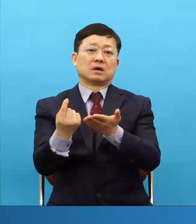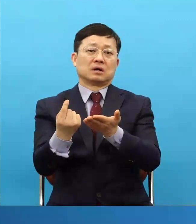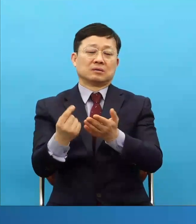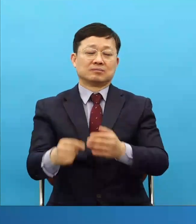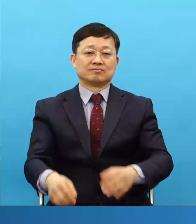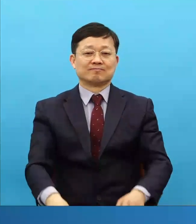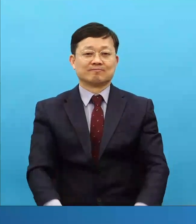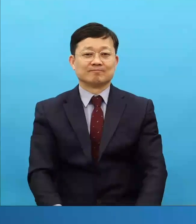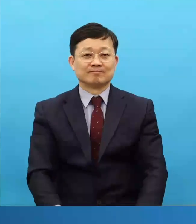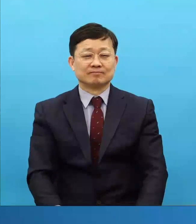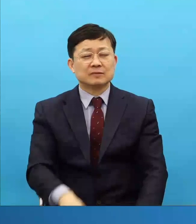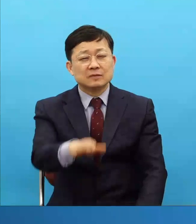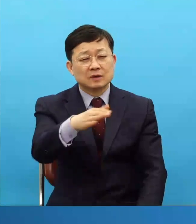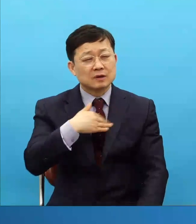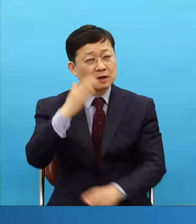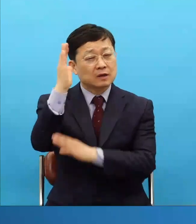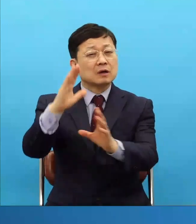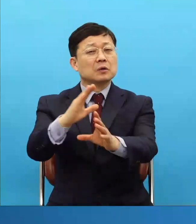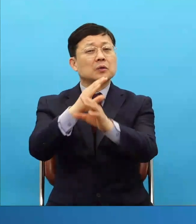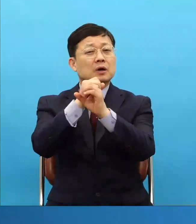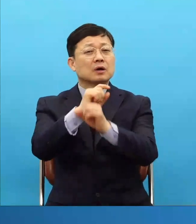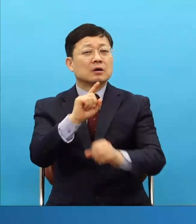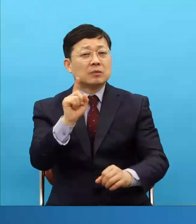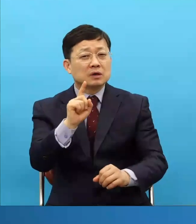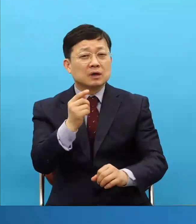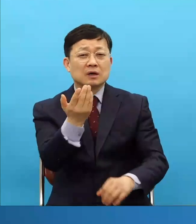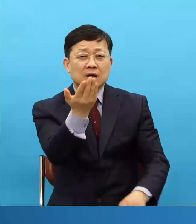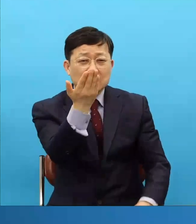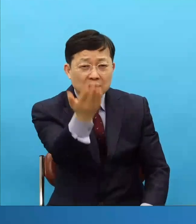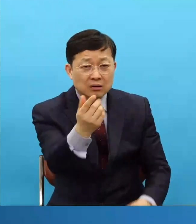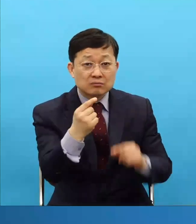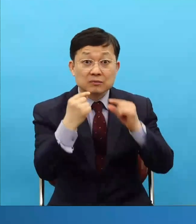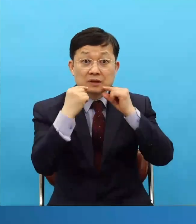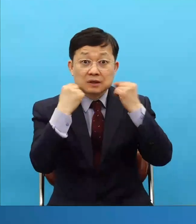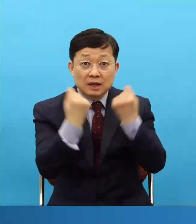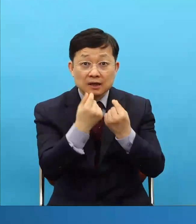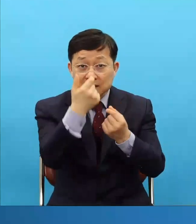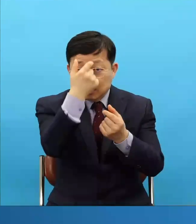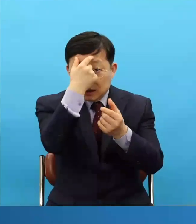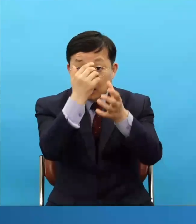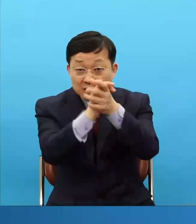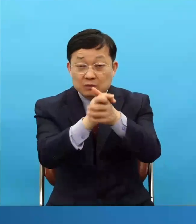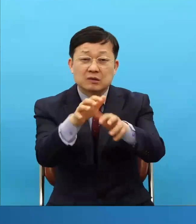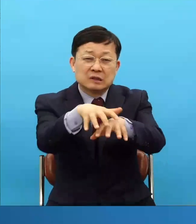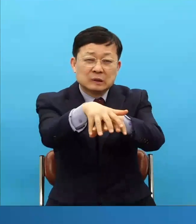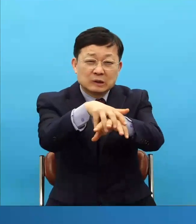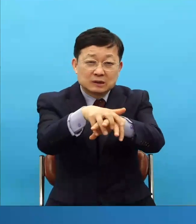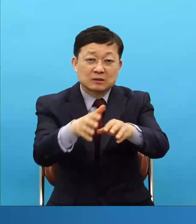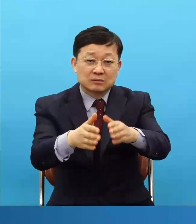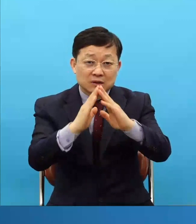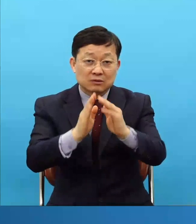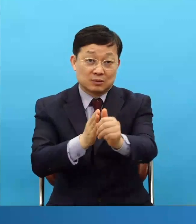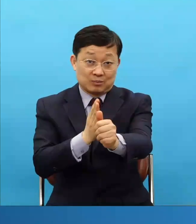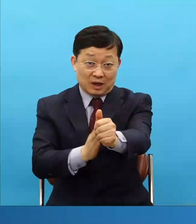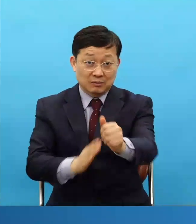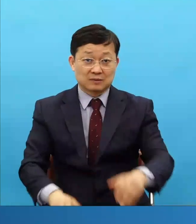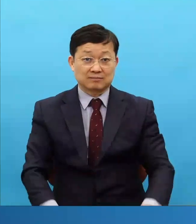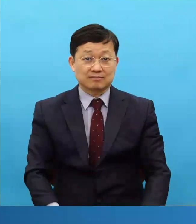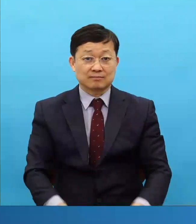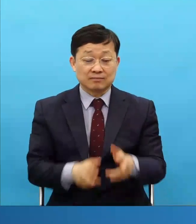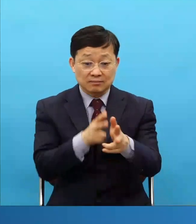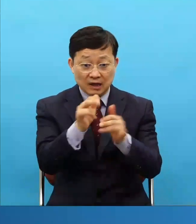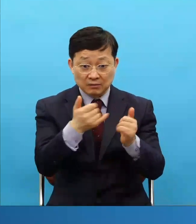until now. 제가 지금 뭐 얘기하느냐? 기도 시스템 And so 얘기예요. what am I talking about right now? I'm talking about the prayer system. 지금부터 우리